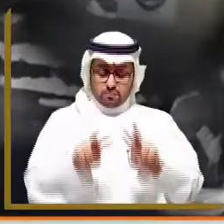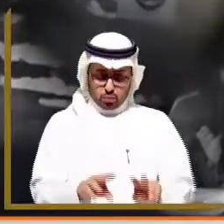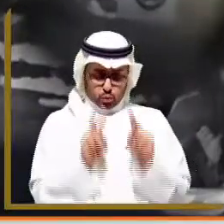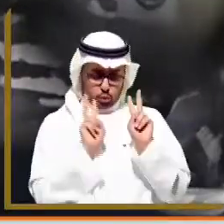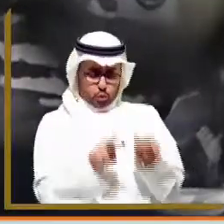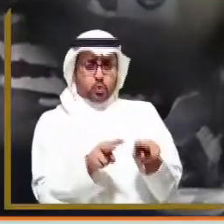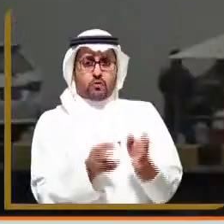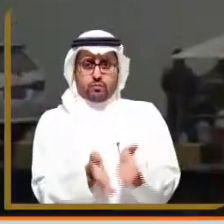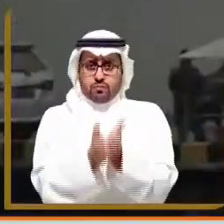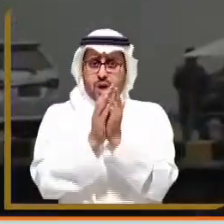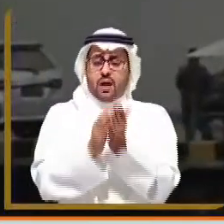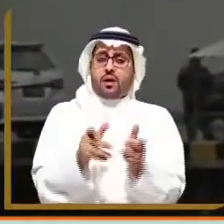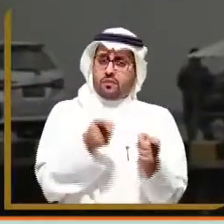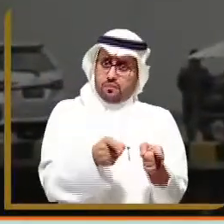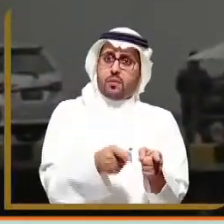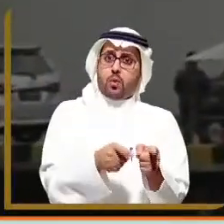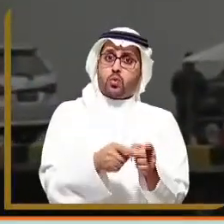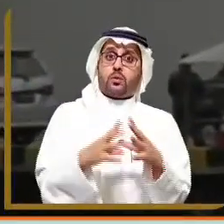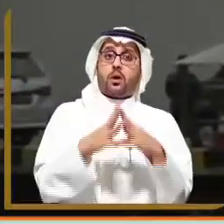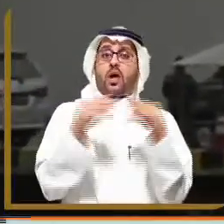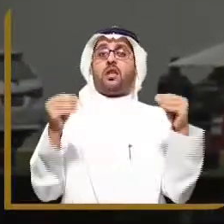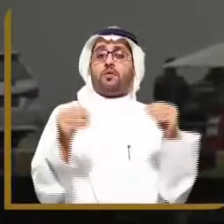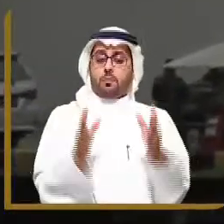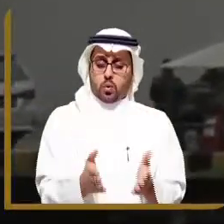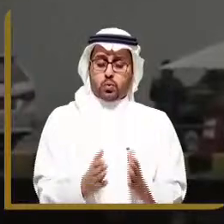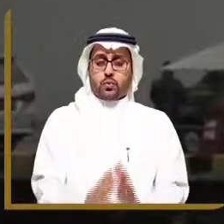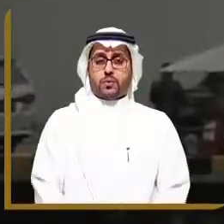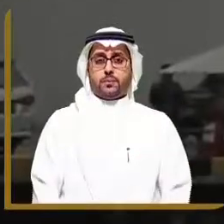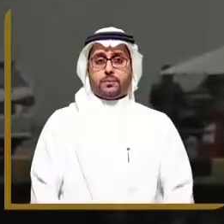العثور على الغواصة العسكرية المفقودة.